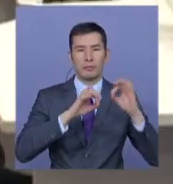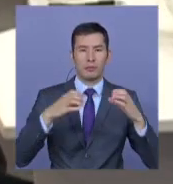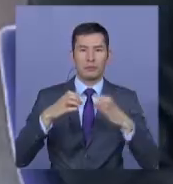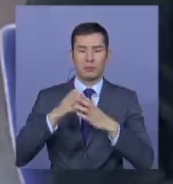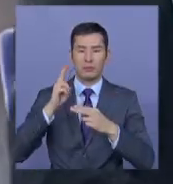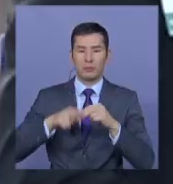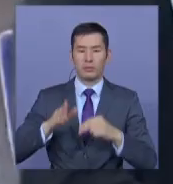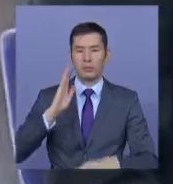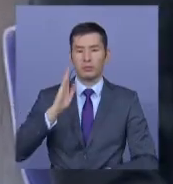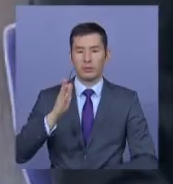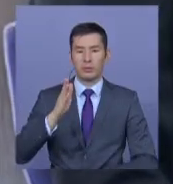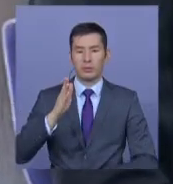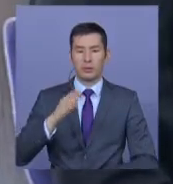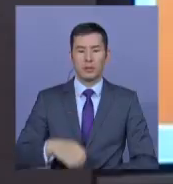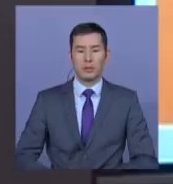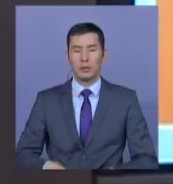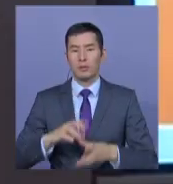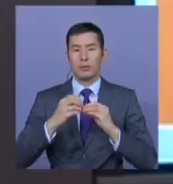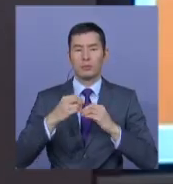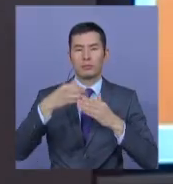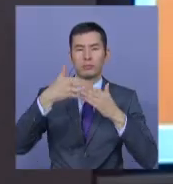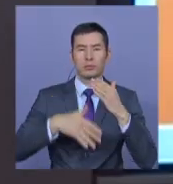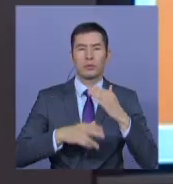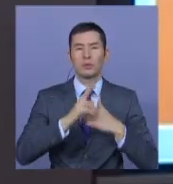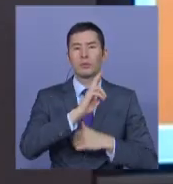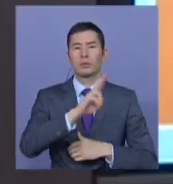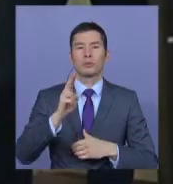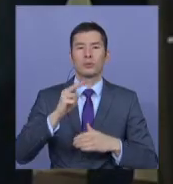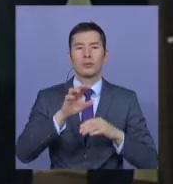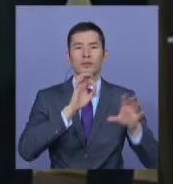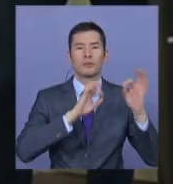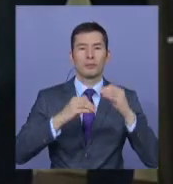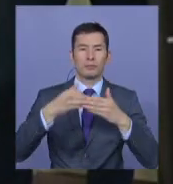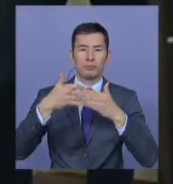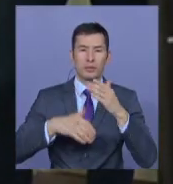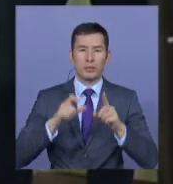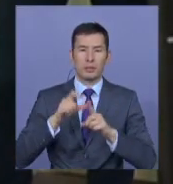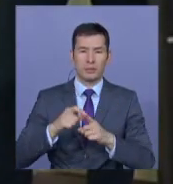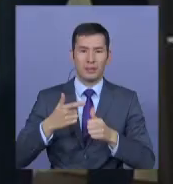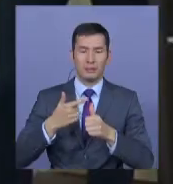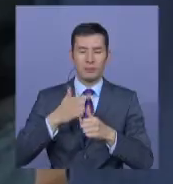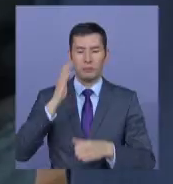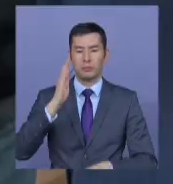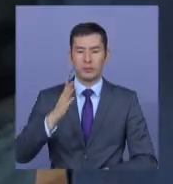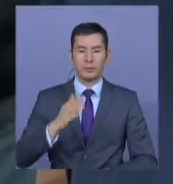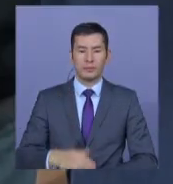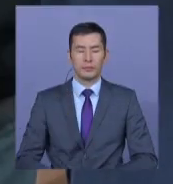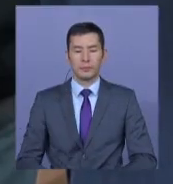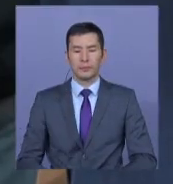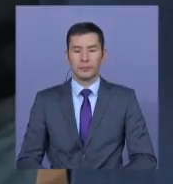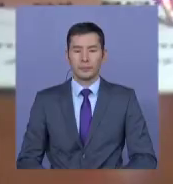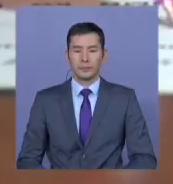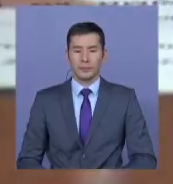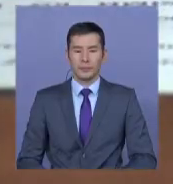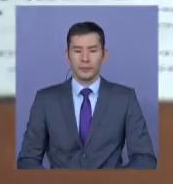кадрлық резервінің нақты тізімі белгілі болмақ. Аталған қор кадрлар мәселесін ұтымды шешіп қана қоймай, жаңа жас басқарушылардың әлеуетін пайдалануға мүмкіндік бермек.